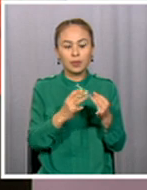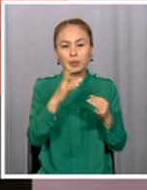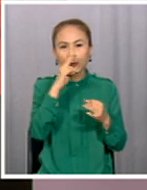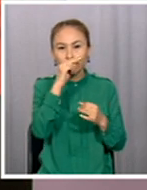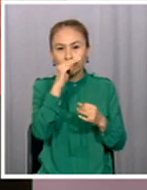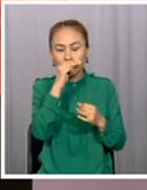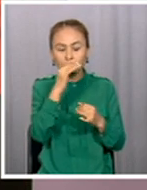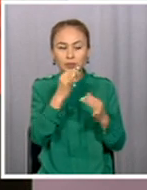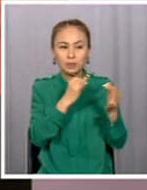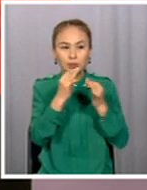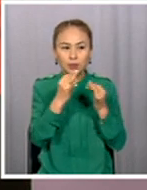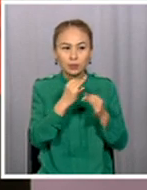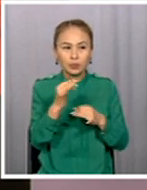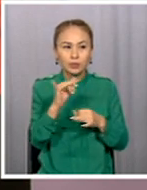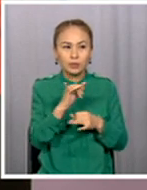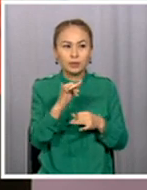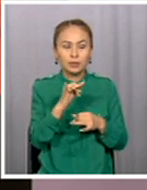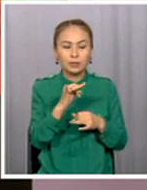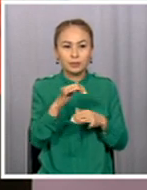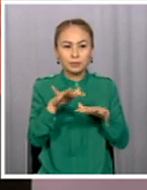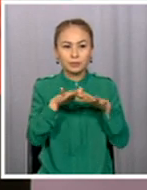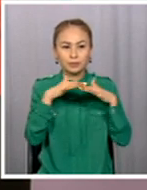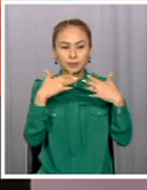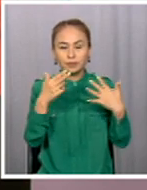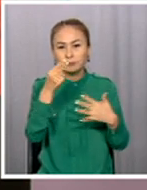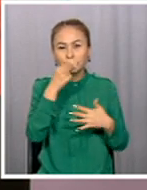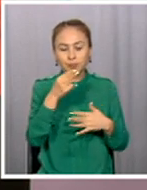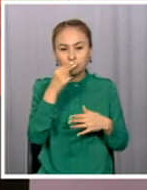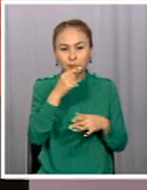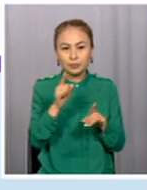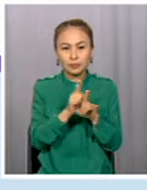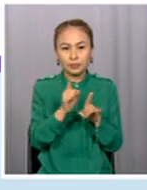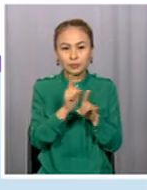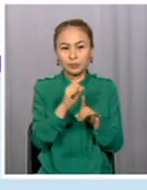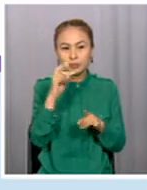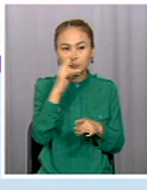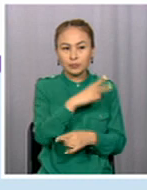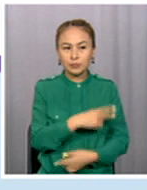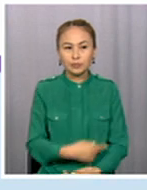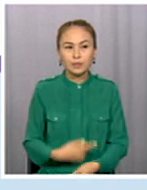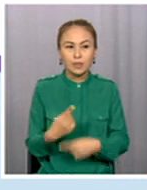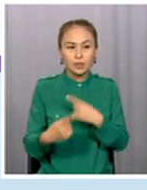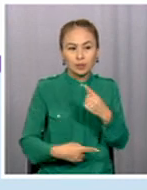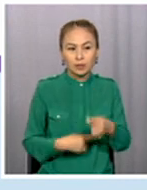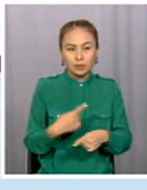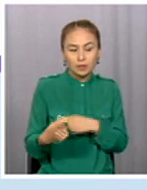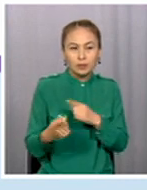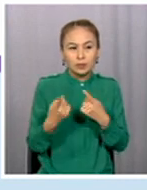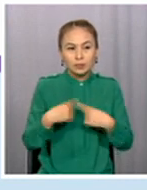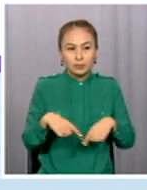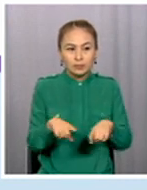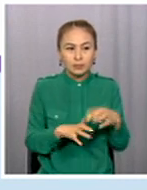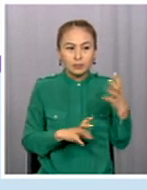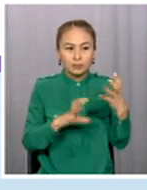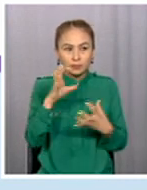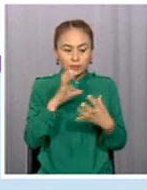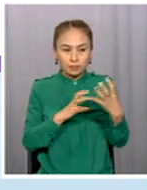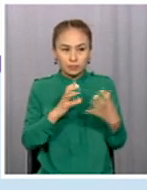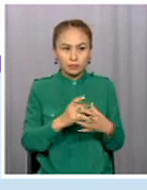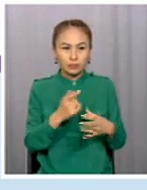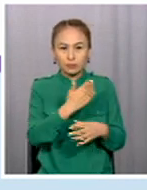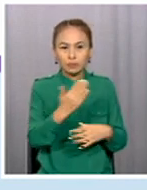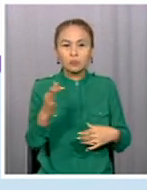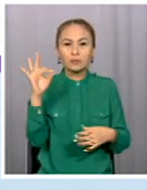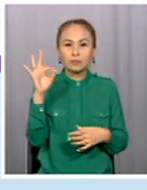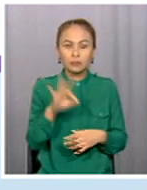да болмайды. Көрермендер залында тамақ жеу әбестік. Келесі, қоғамдық көліктерде жиі жүресіңдер